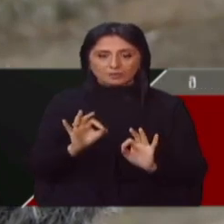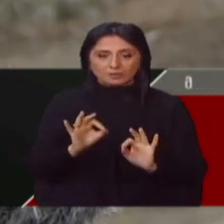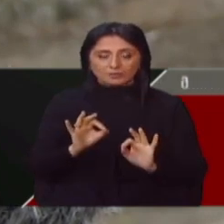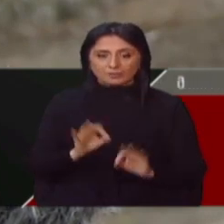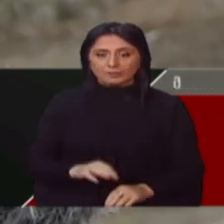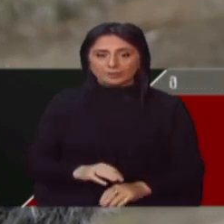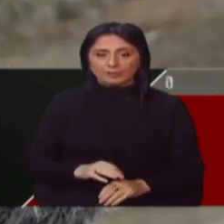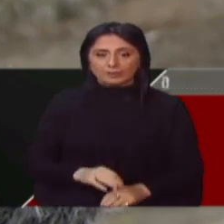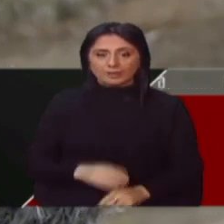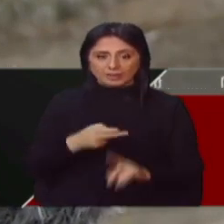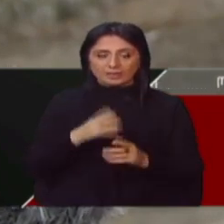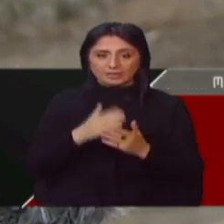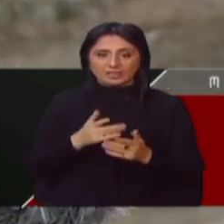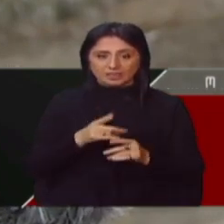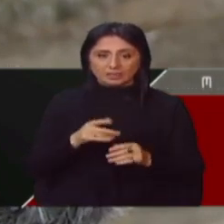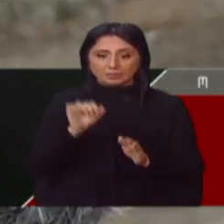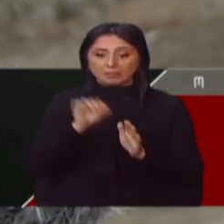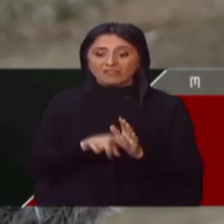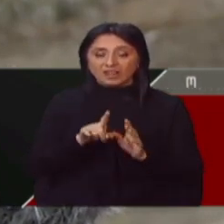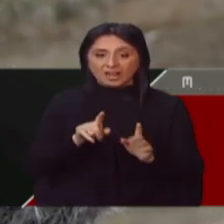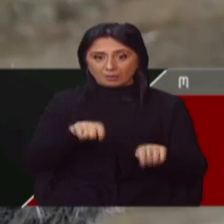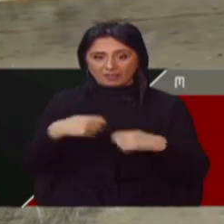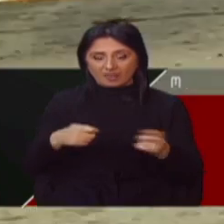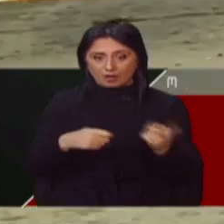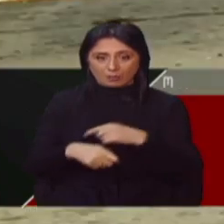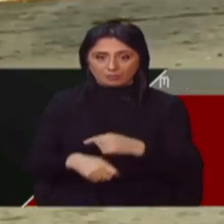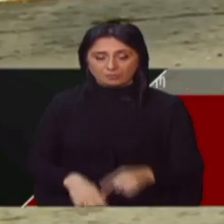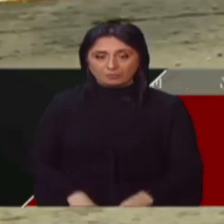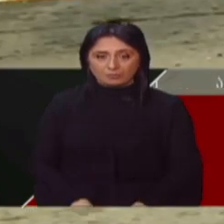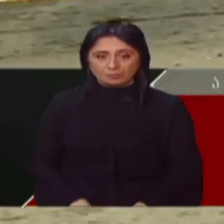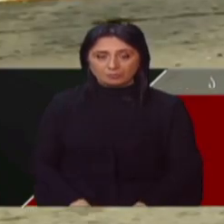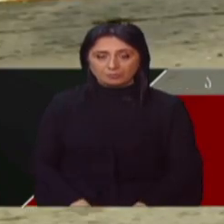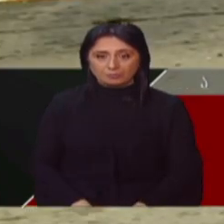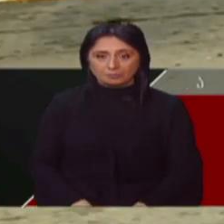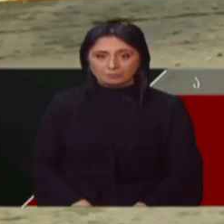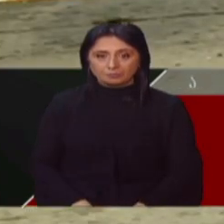qvelaze logikuri gza es aris qvelebis gatmotsema.